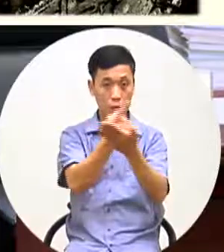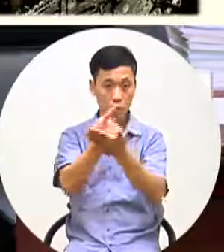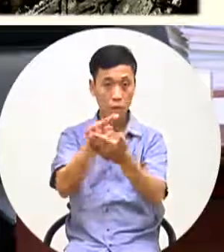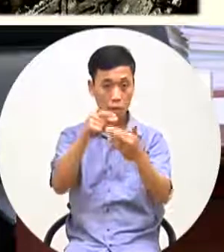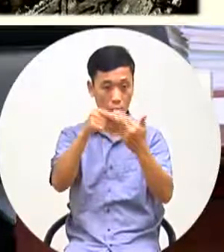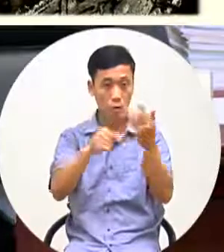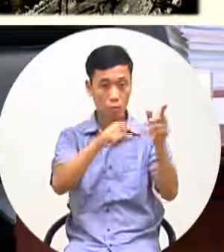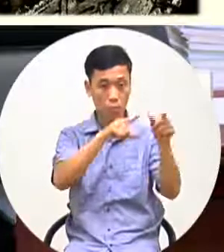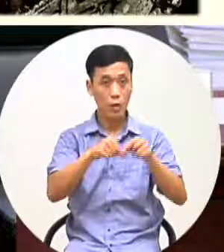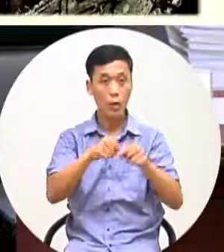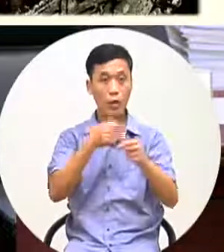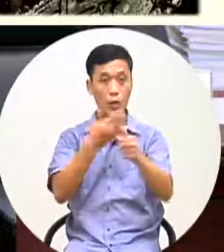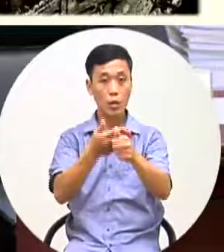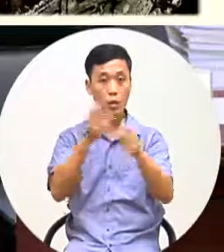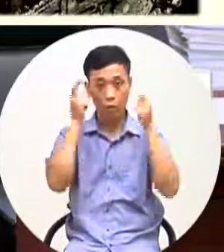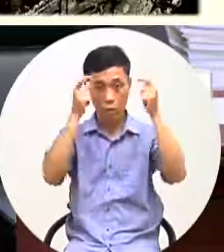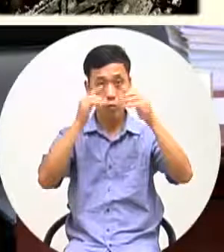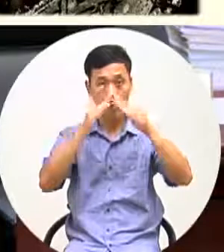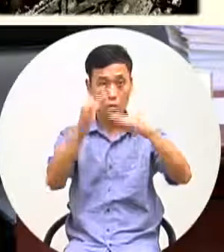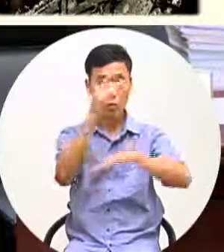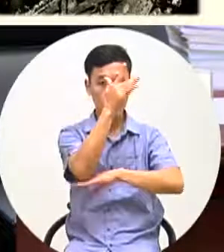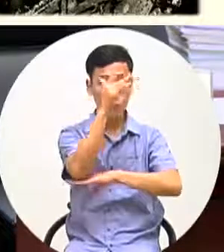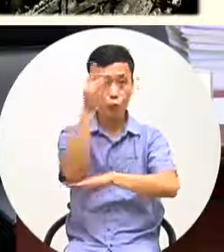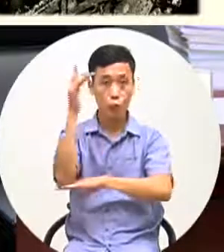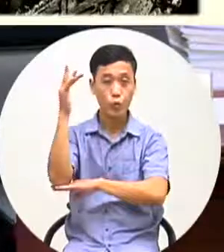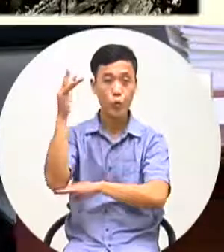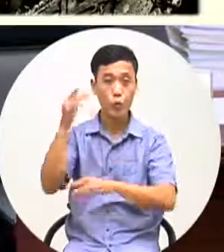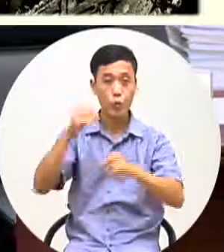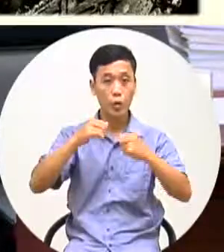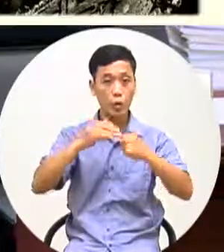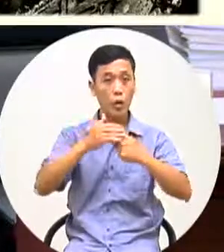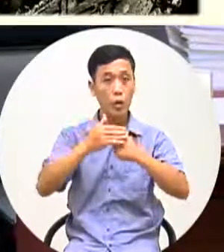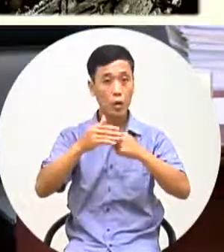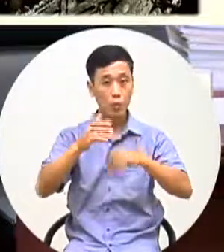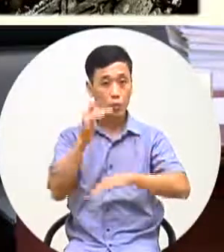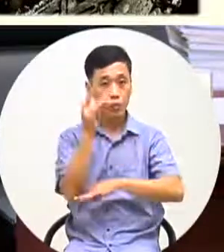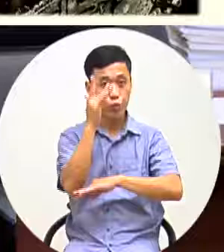好、长得健康，而且又安全，不会妨碍到大家。